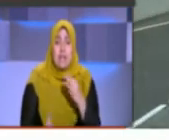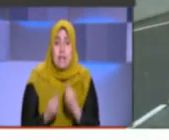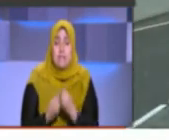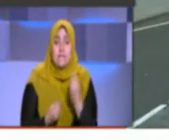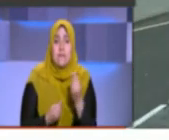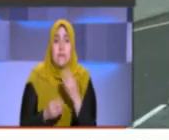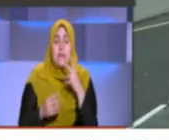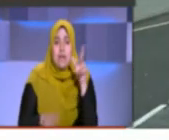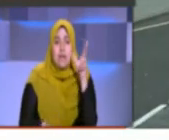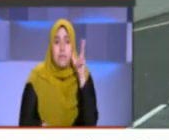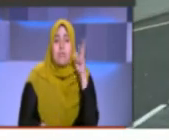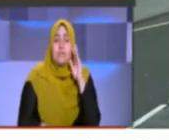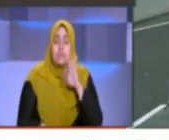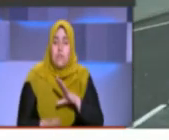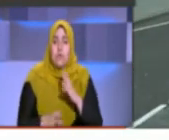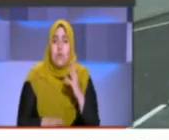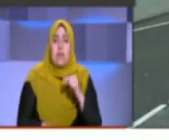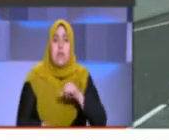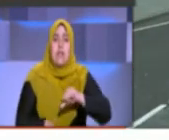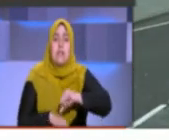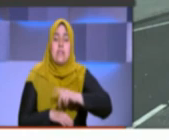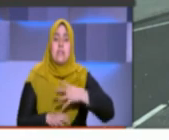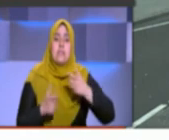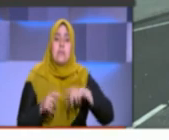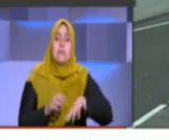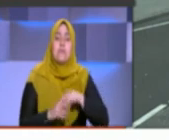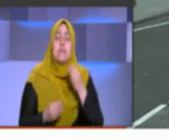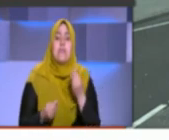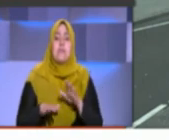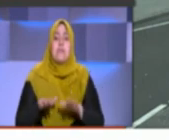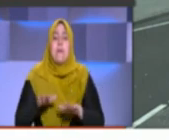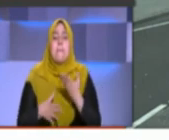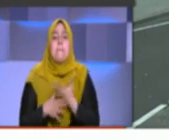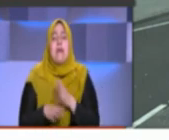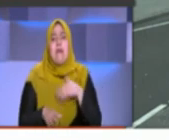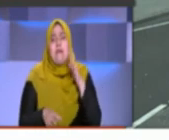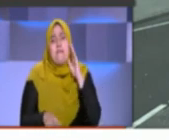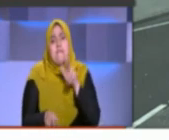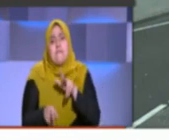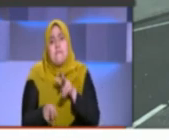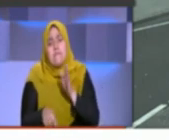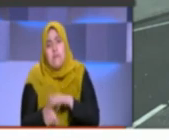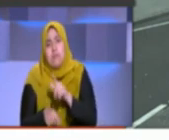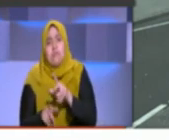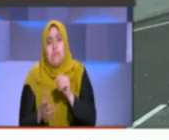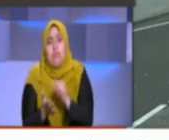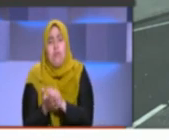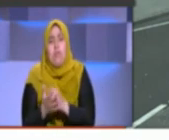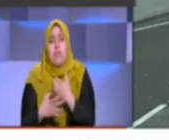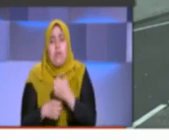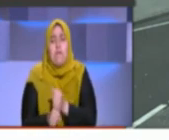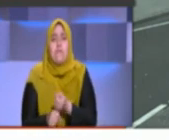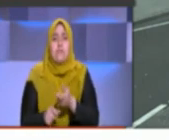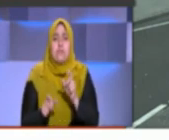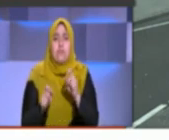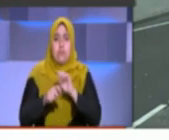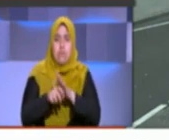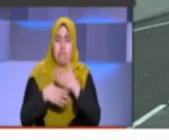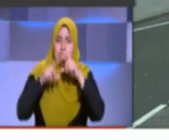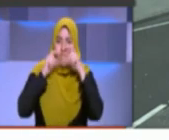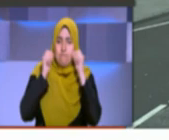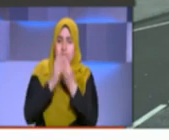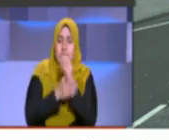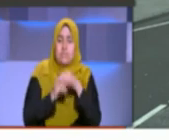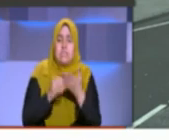شك أن كل دولة تحاول التوازن بين فرض إجراءات لحماية مواطنيها من فيروس كورونا وأن تعيد